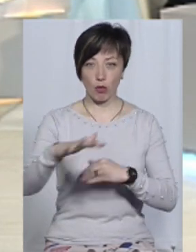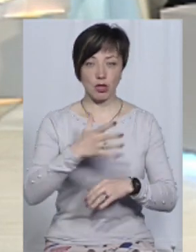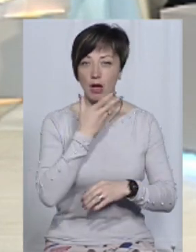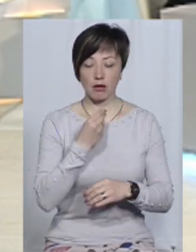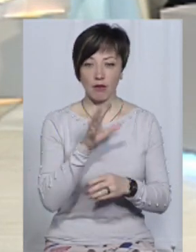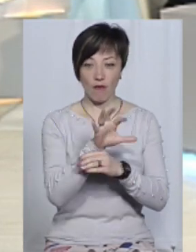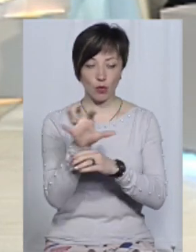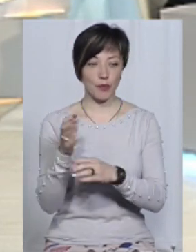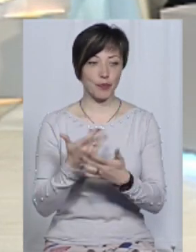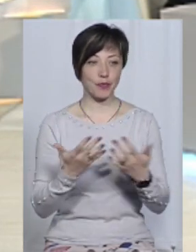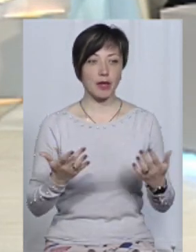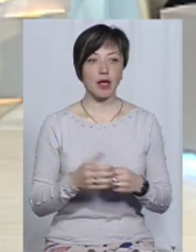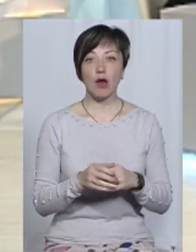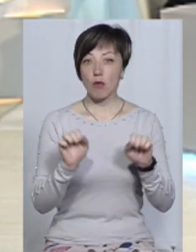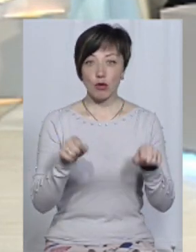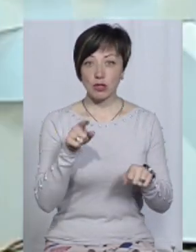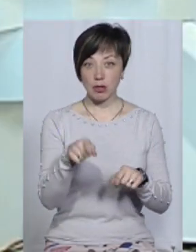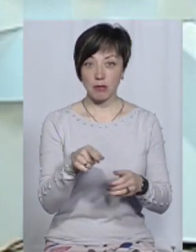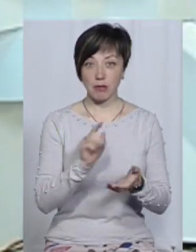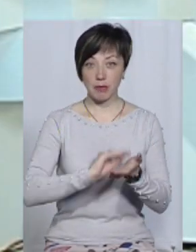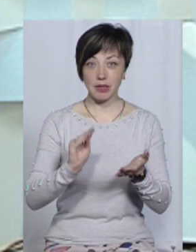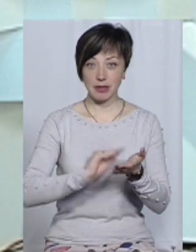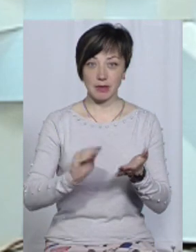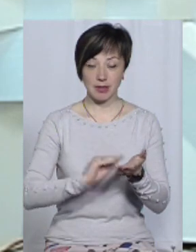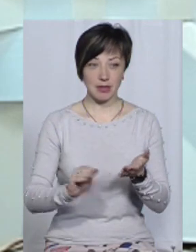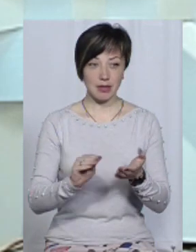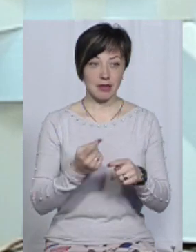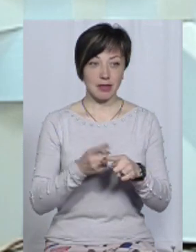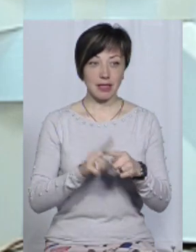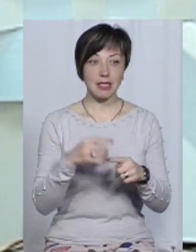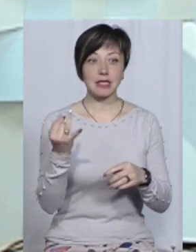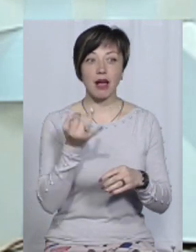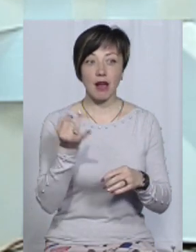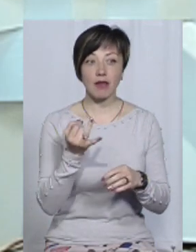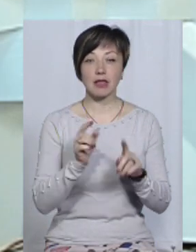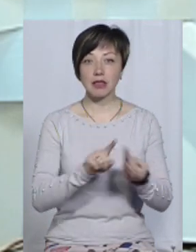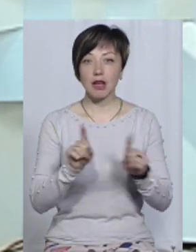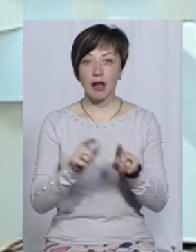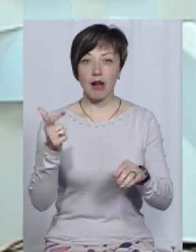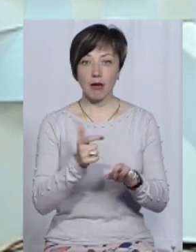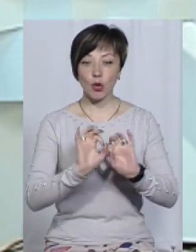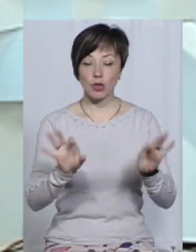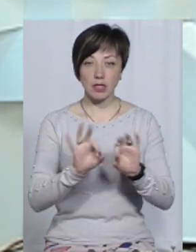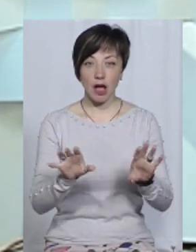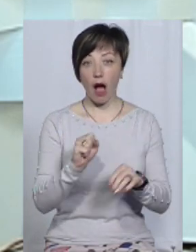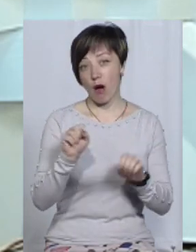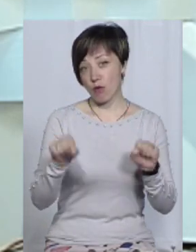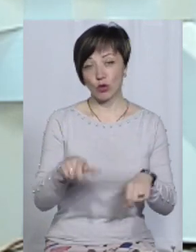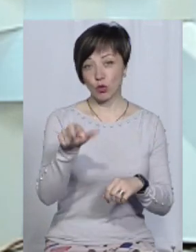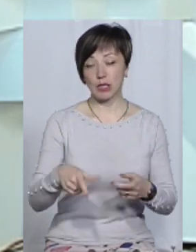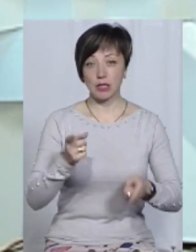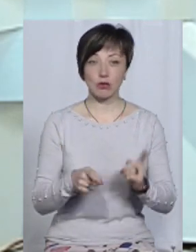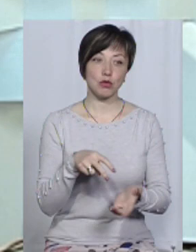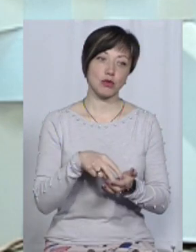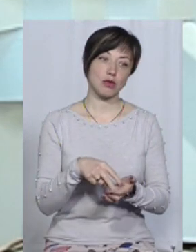Так. Десятки людей фото. Угу. І можна там кандидатську по тій сакурі стати і захистити, якщо це цікаво, нестандартно, грамотно про неї розказати. А може людина